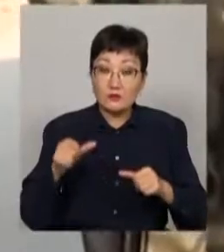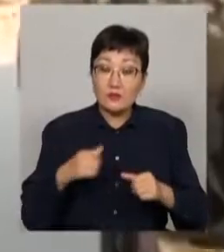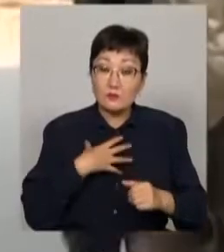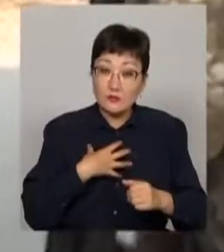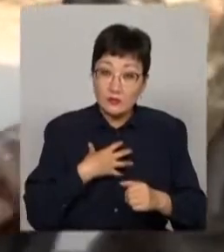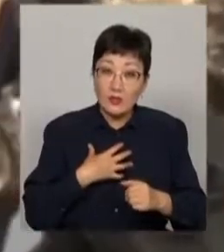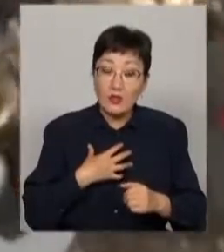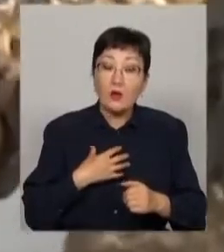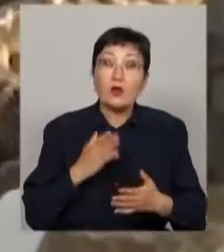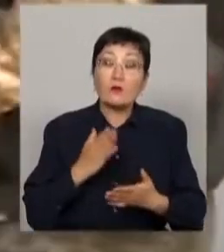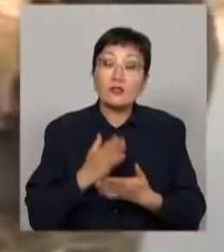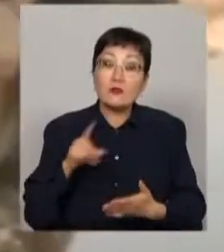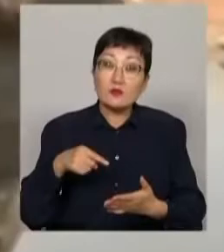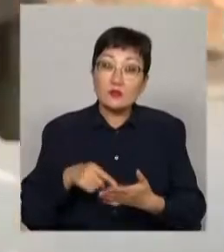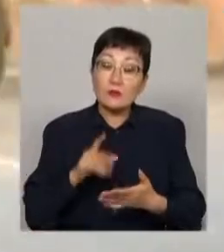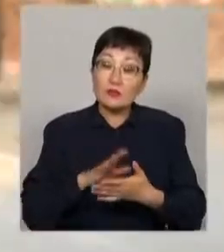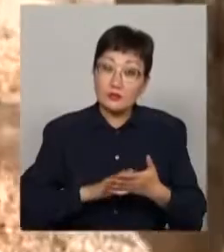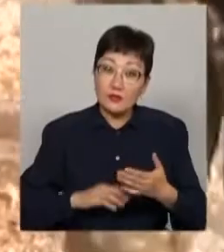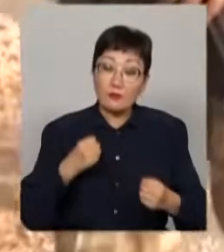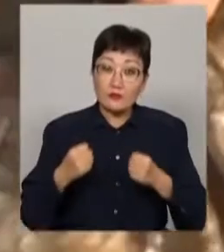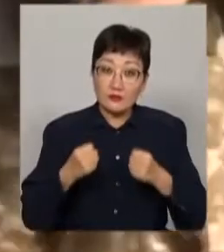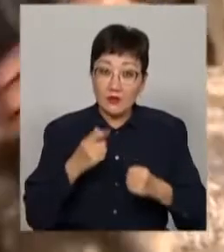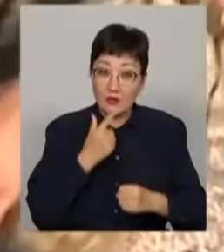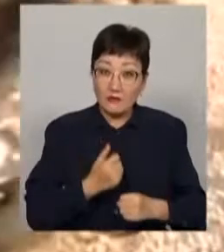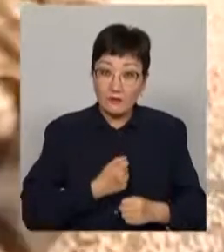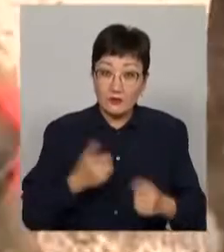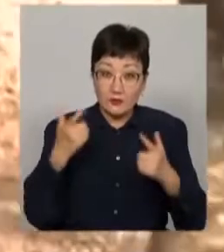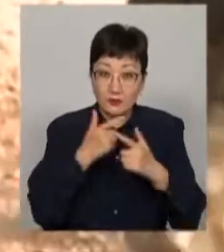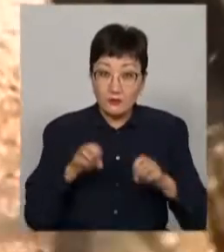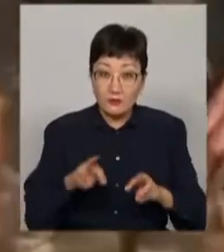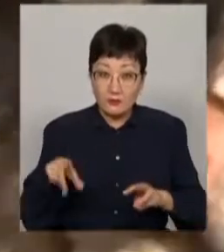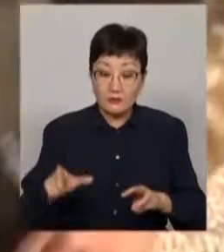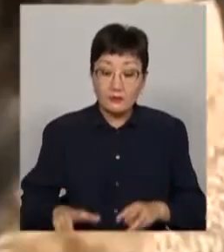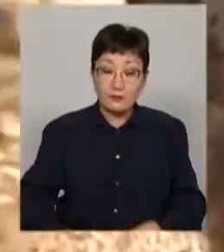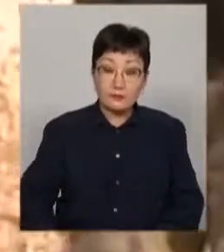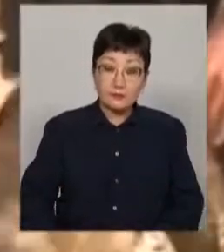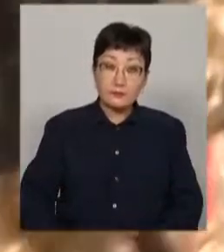приобретает вопрос дальнейшего укрепления войск сообщил министр о